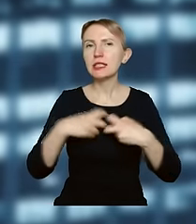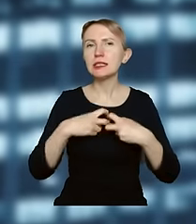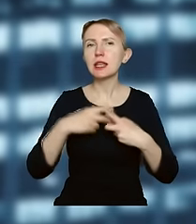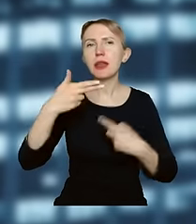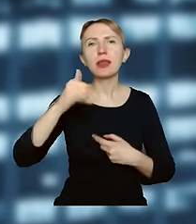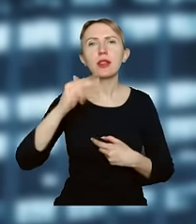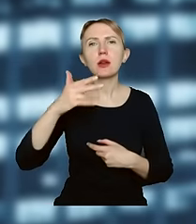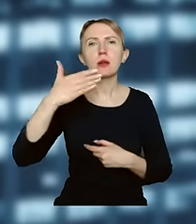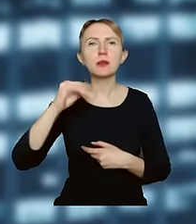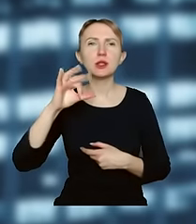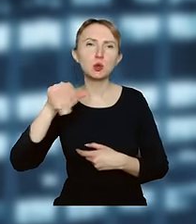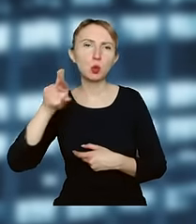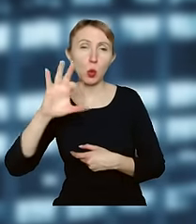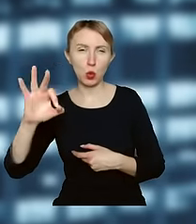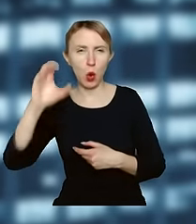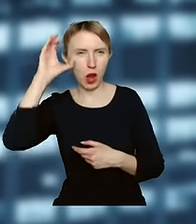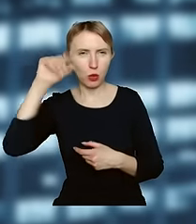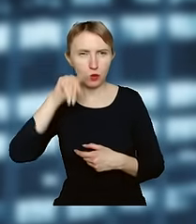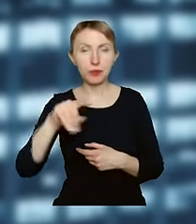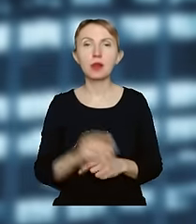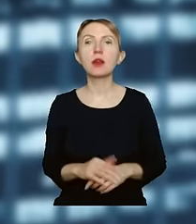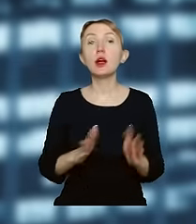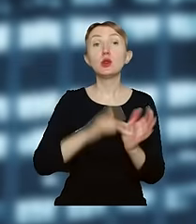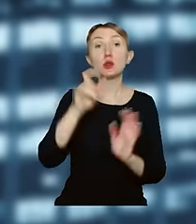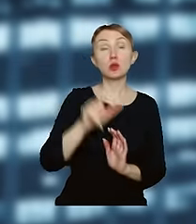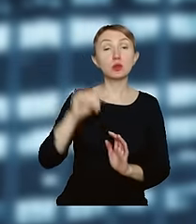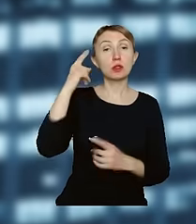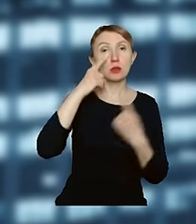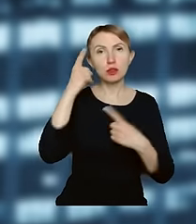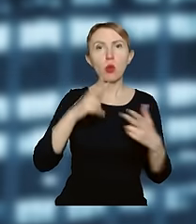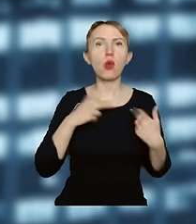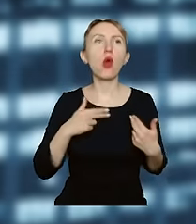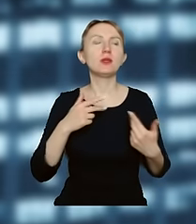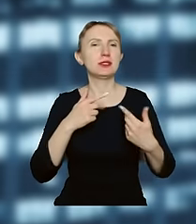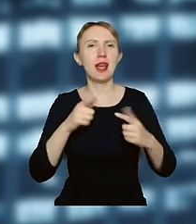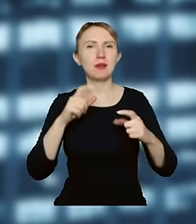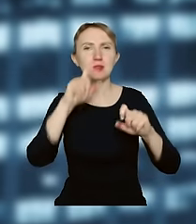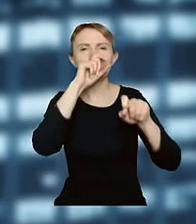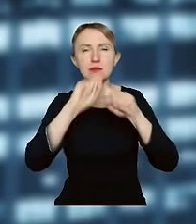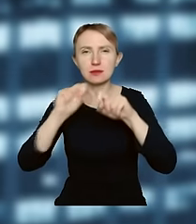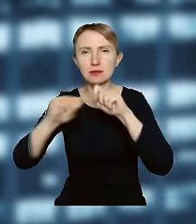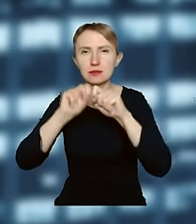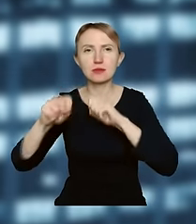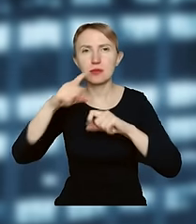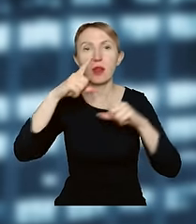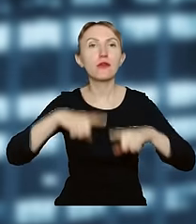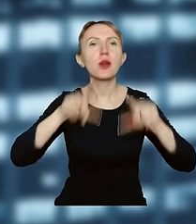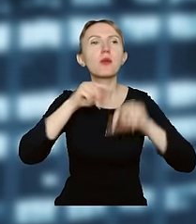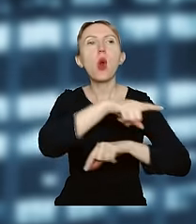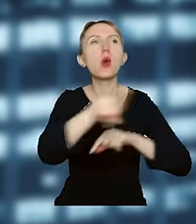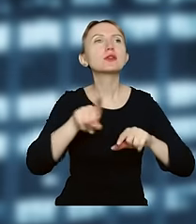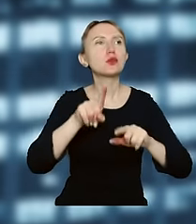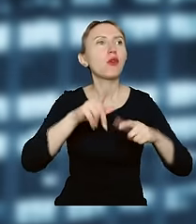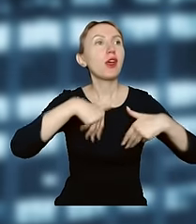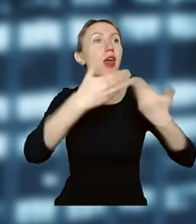niku Mitsuro napisał. Tusk myślał, że komisjami śledczymi rozgrzeje umysły wyborców i poprzez igrzyska zapomną o obietnicach.